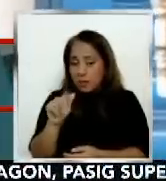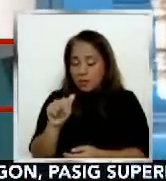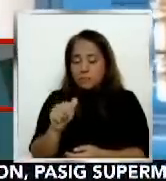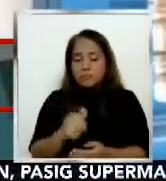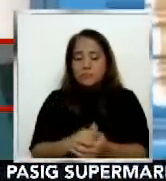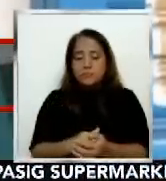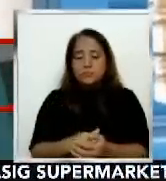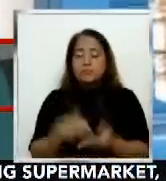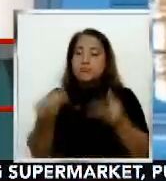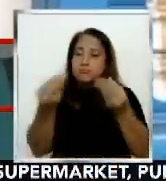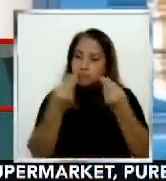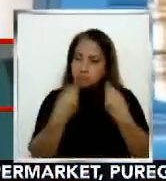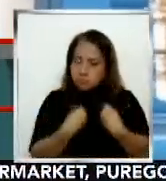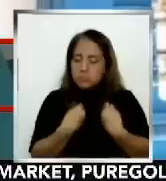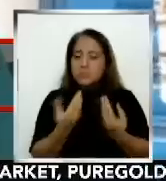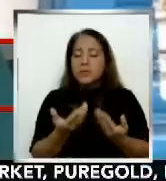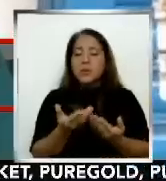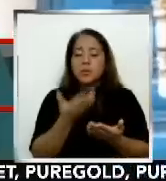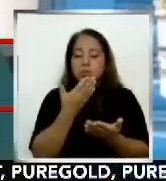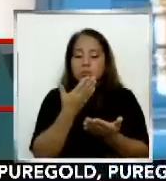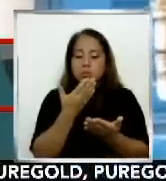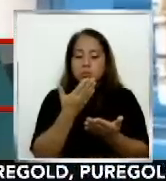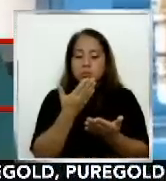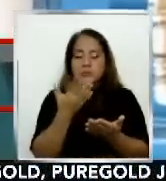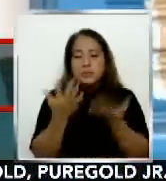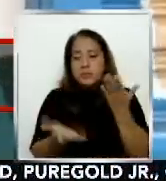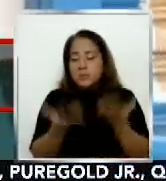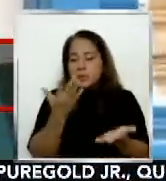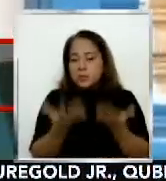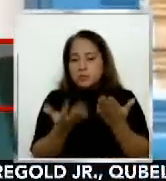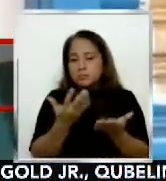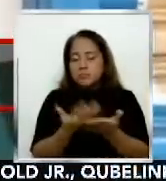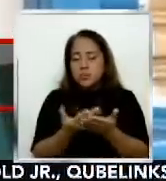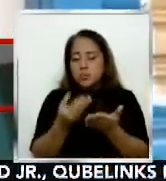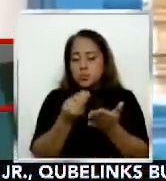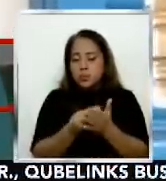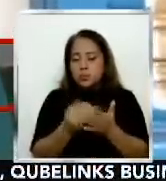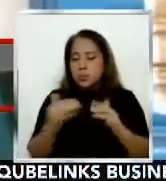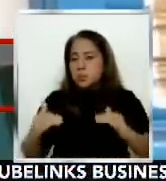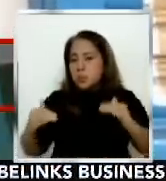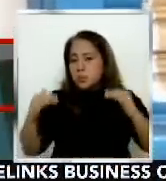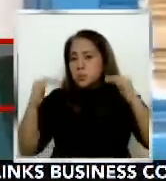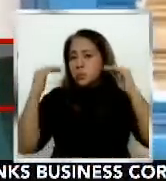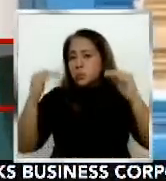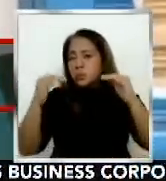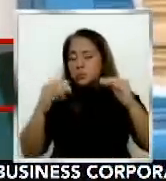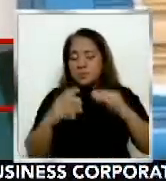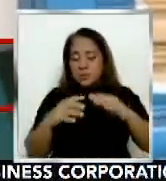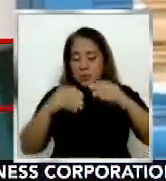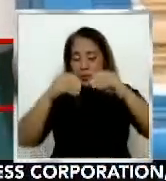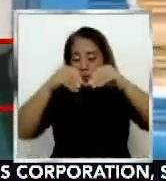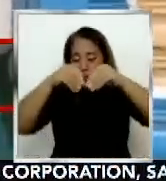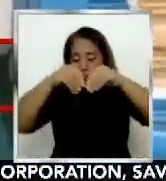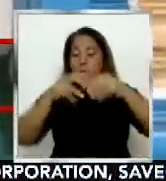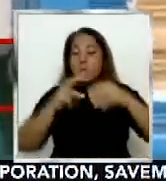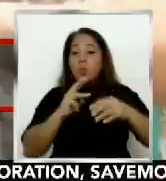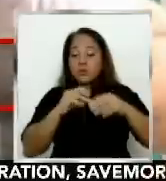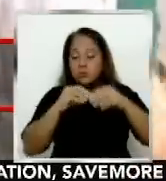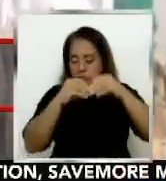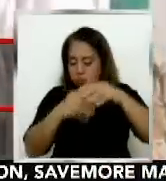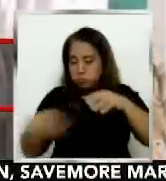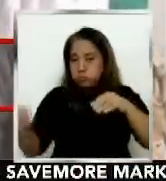o mayong siguro kining i-upgrade ang drainage system so sa dakbayan sa